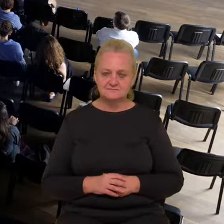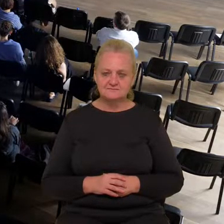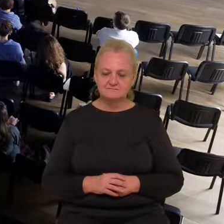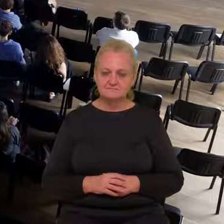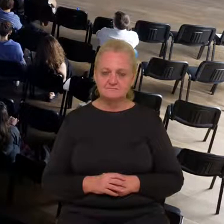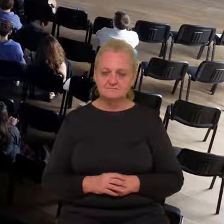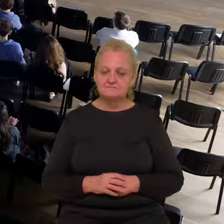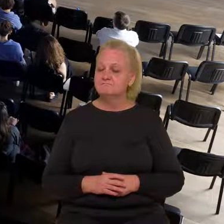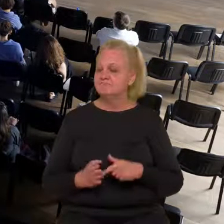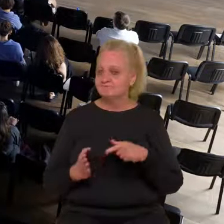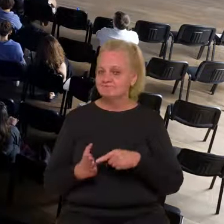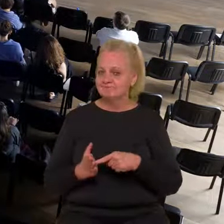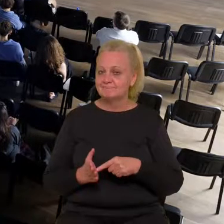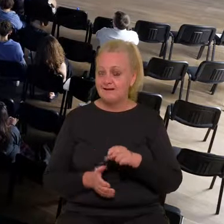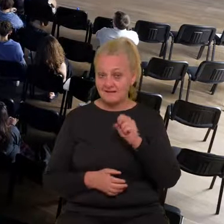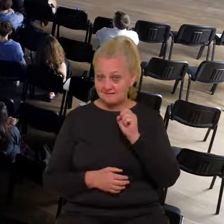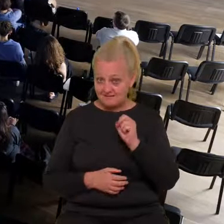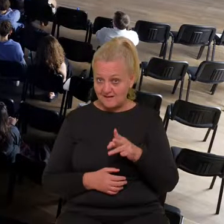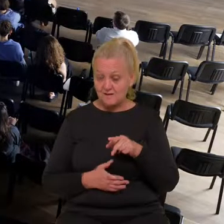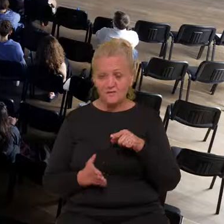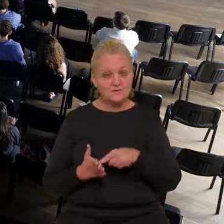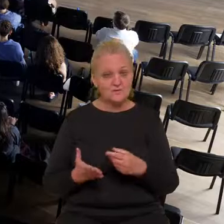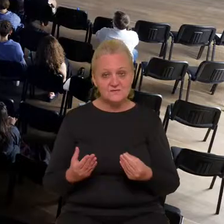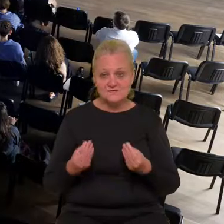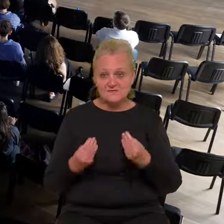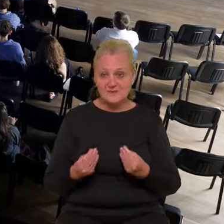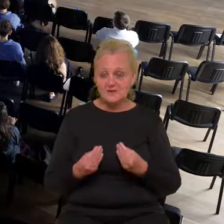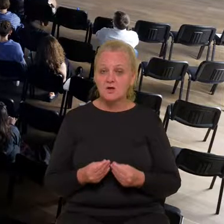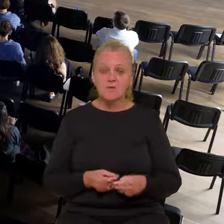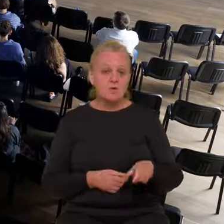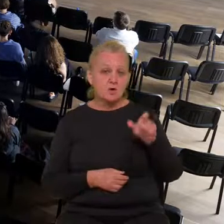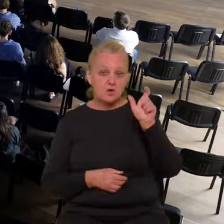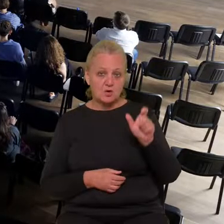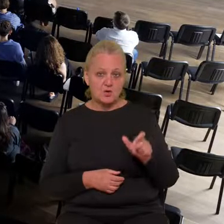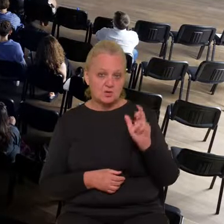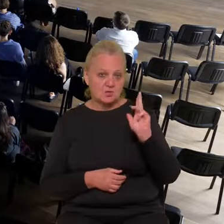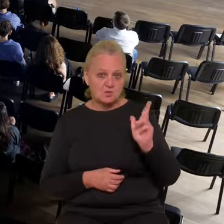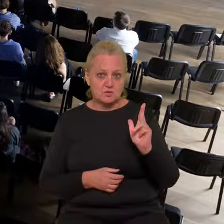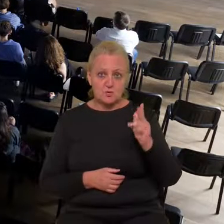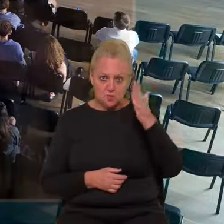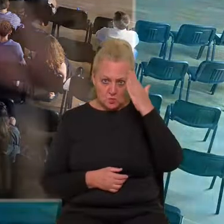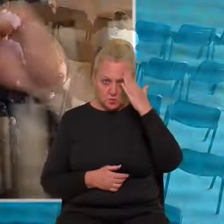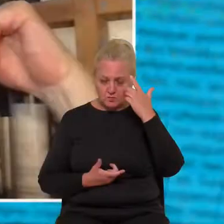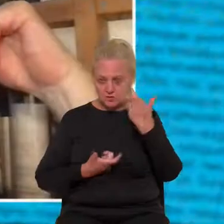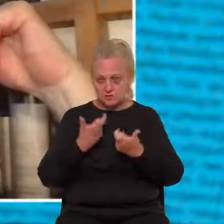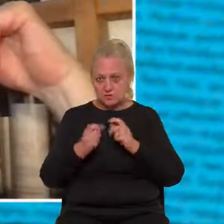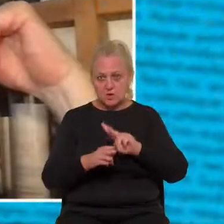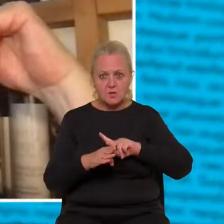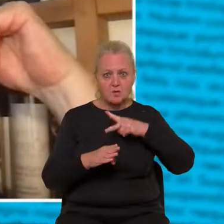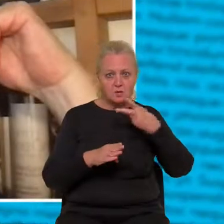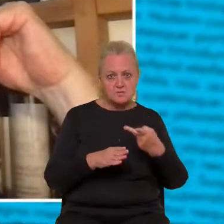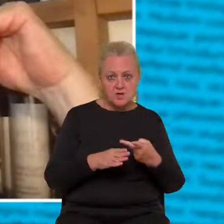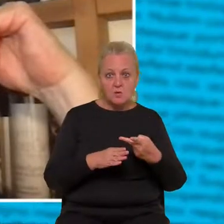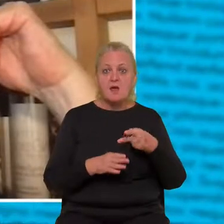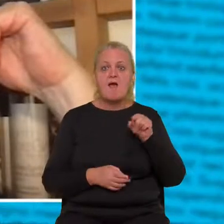Tak, gdy jest to niesamowite, jeżeli jest ktoś, kto potrafi tak to zrobić, więc ufa się